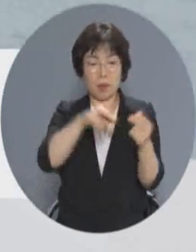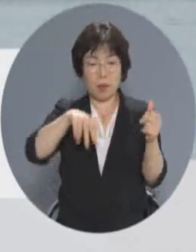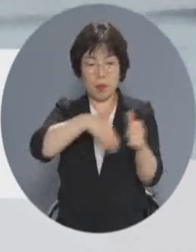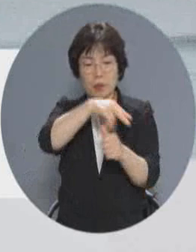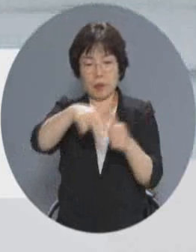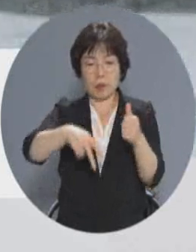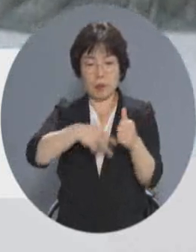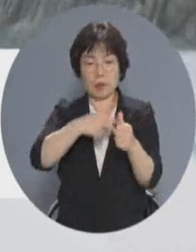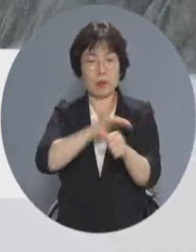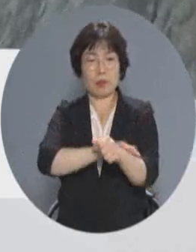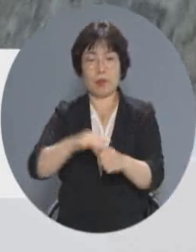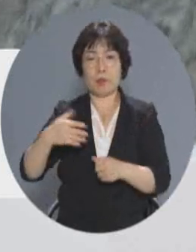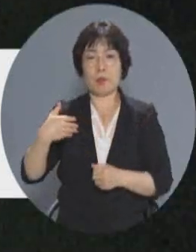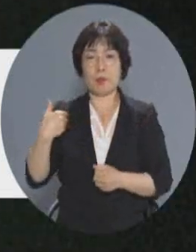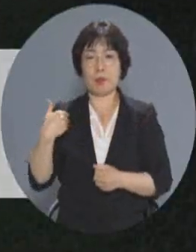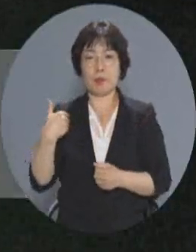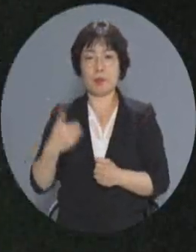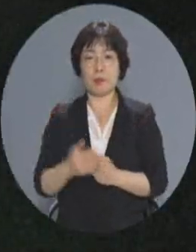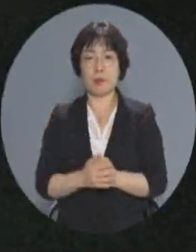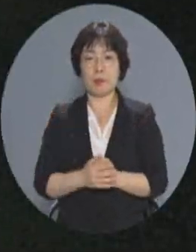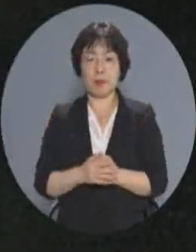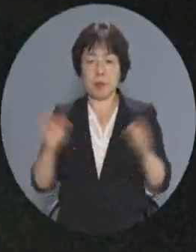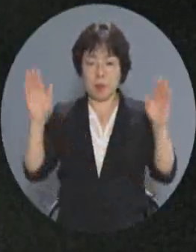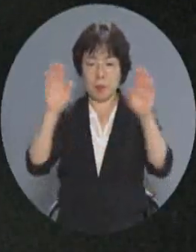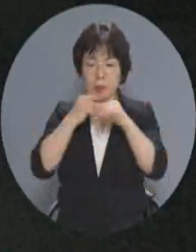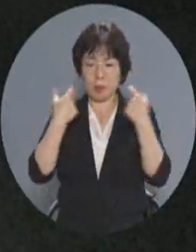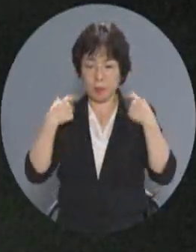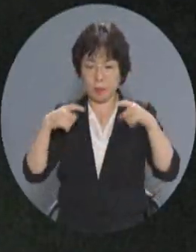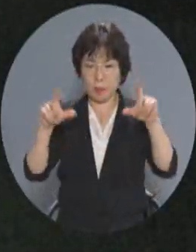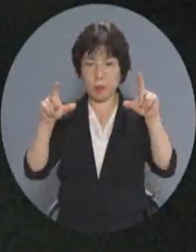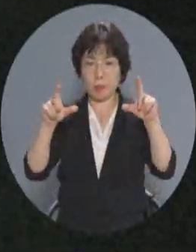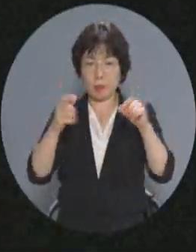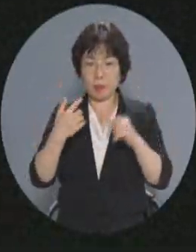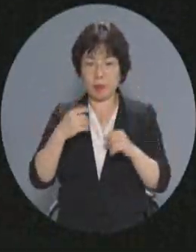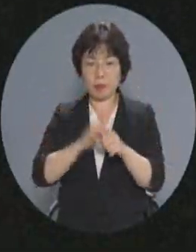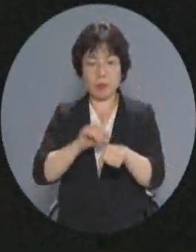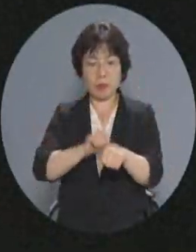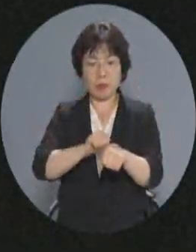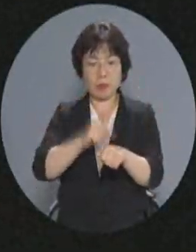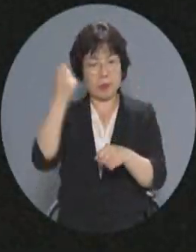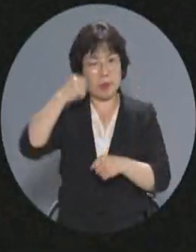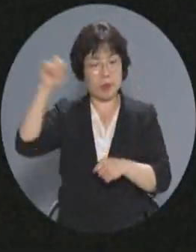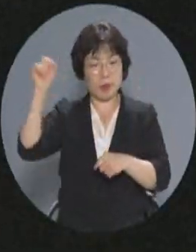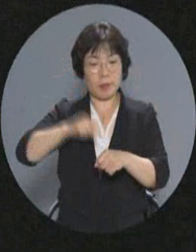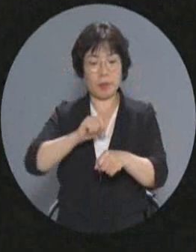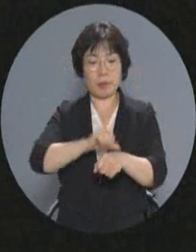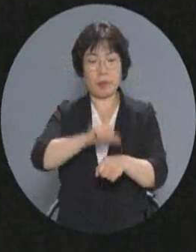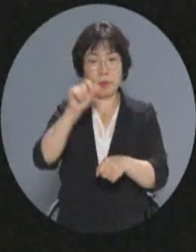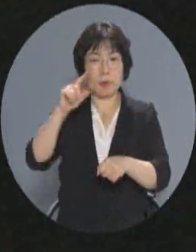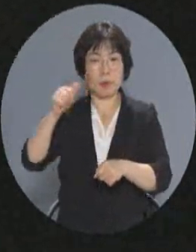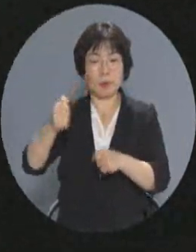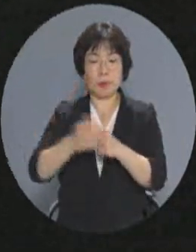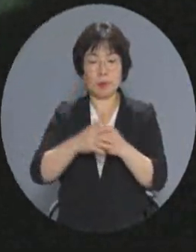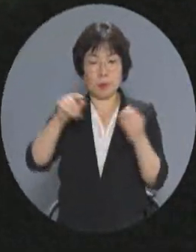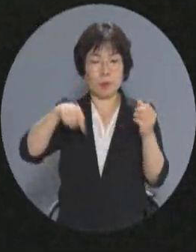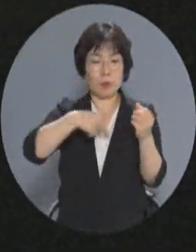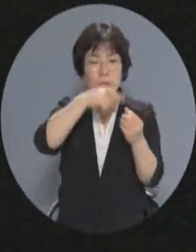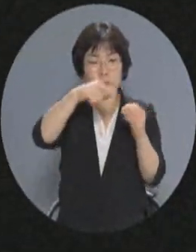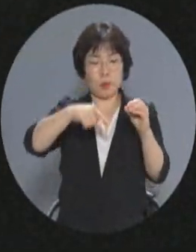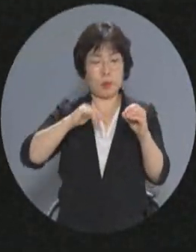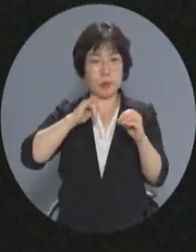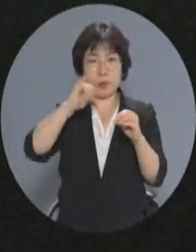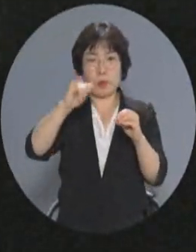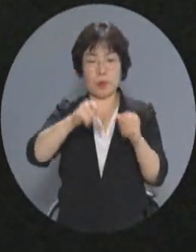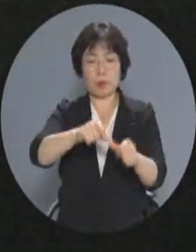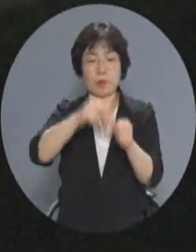줄도 모르는 상황이었습니다. 밤을 지샌 김 대장은 다음 날 새벽 5시 55분 위성 전화로 구조 요청을